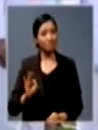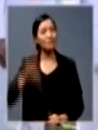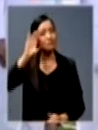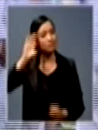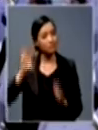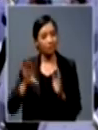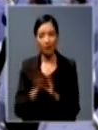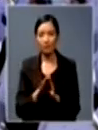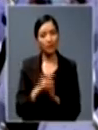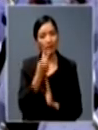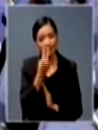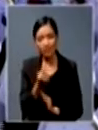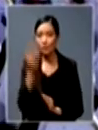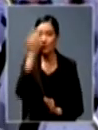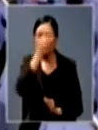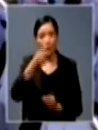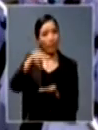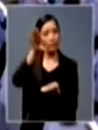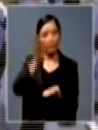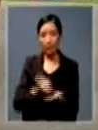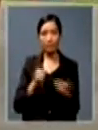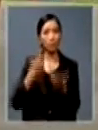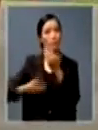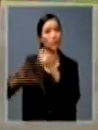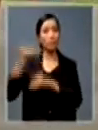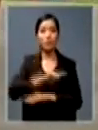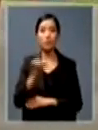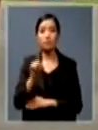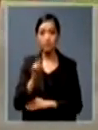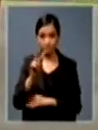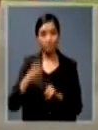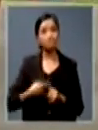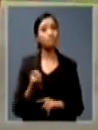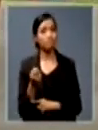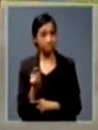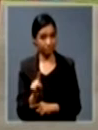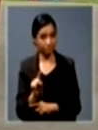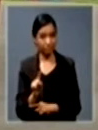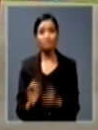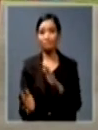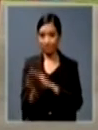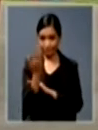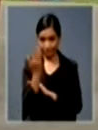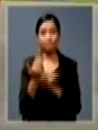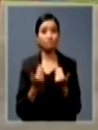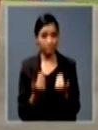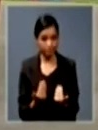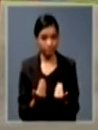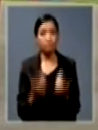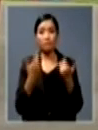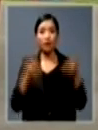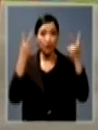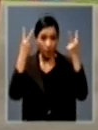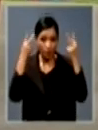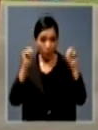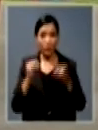มากนะคะจะเป็นการบันทึกประวัติศาสตร์ไว้เลยนะคะสำหรับวันที่22พฤศจิกายนนะคะเช้าที่ผ่านมานี่เองนะคะ แล้วหลังจากนั้นท่านนายกรัฐ